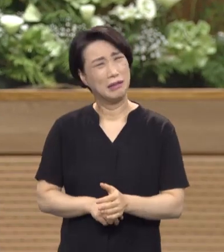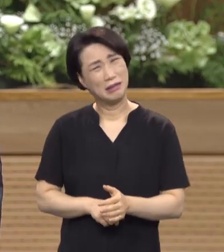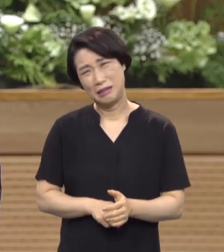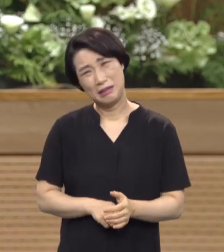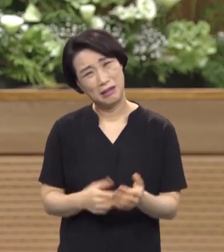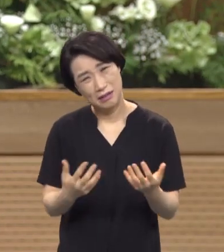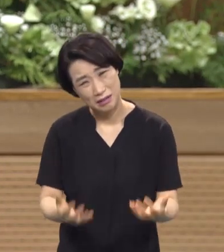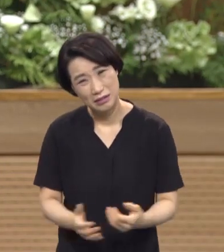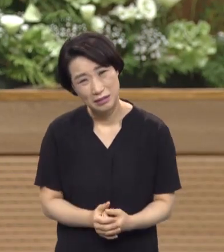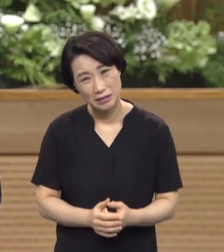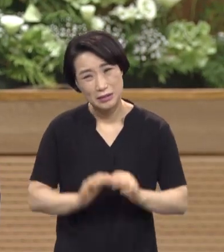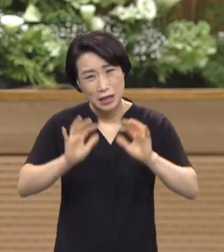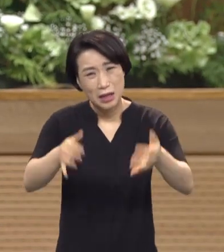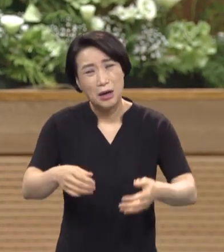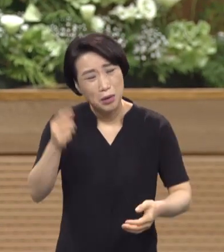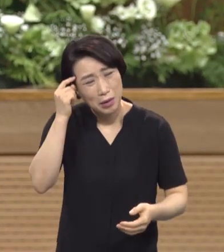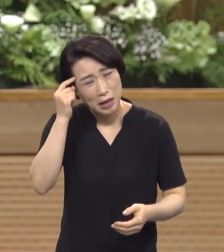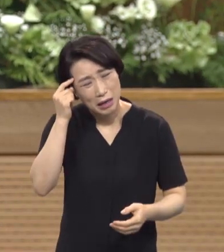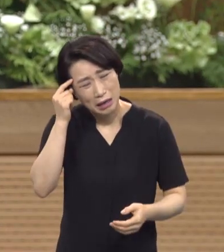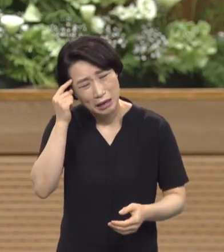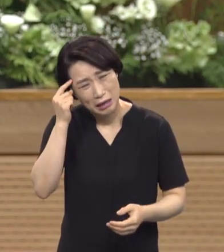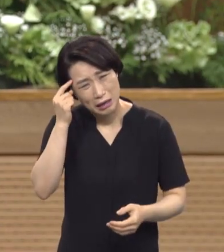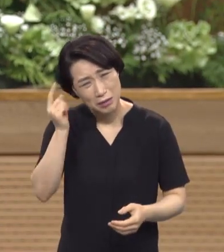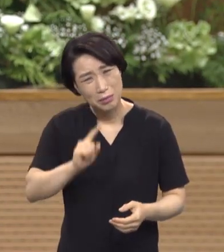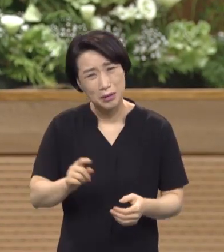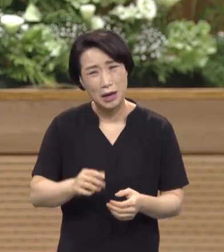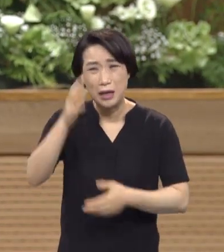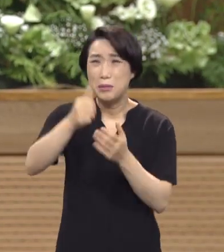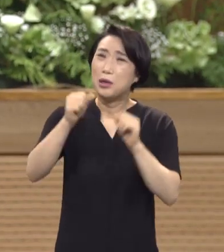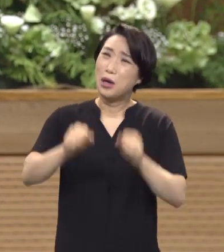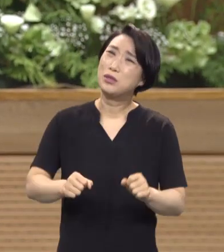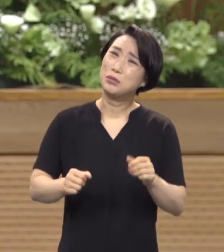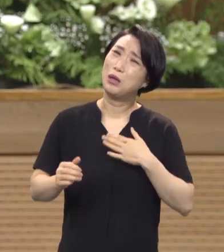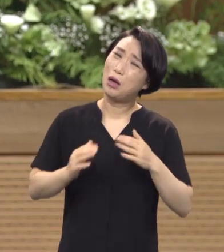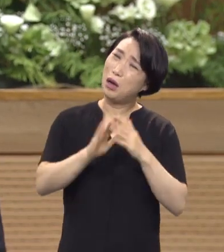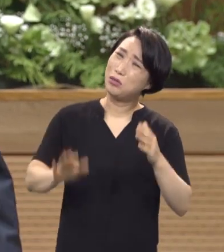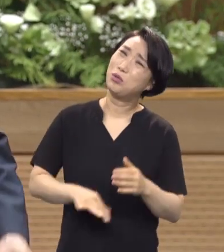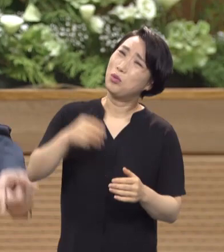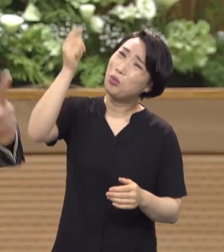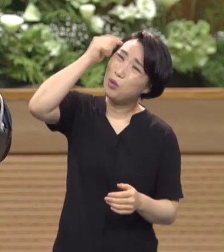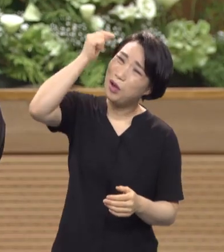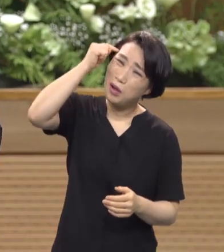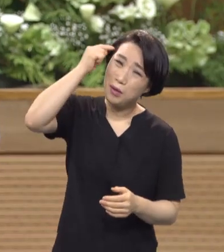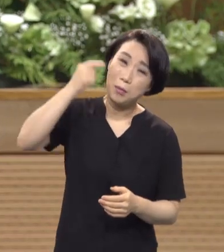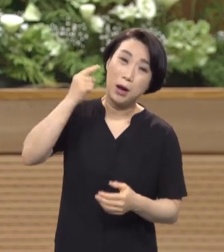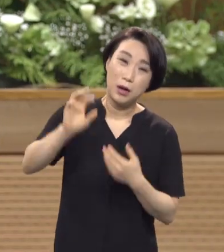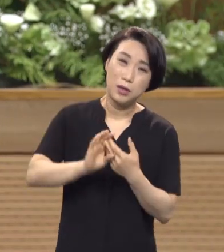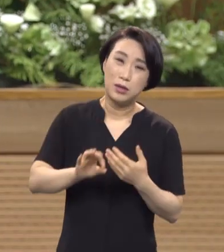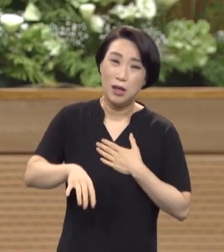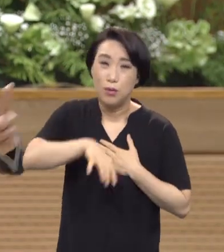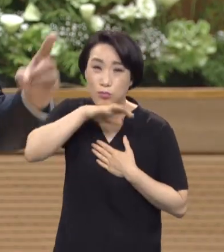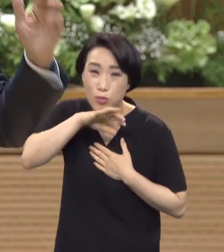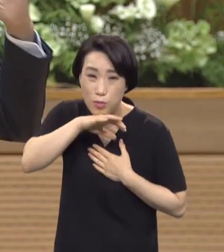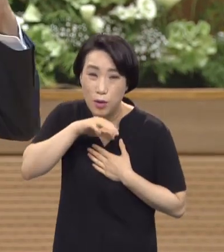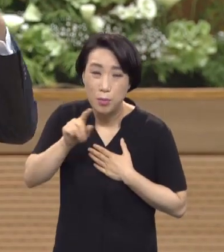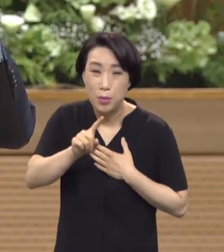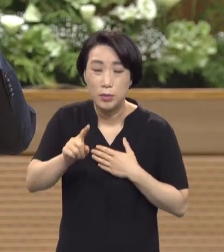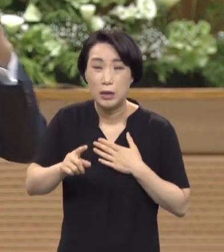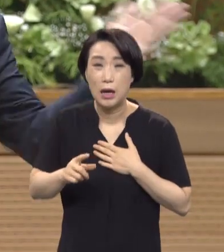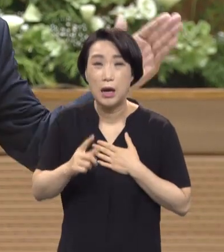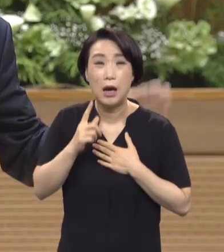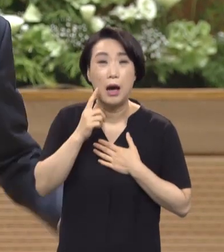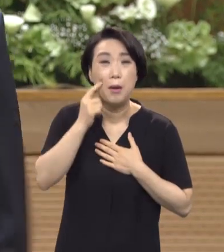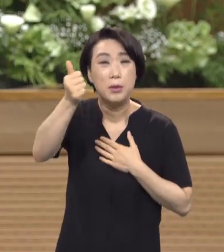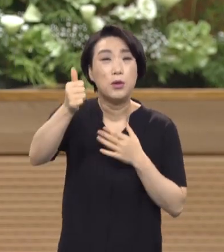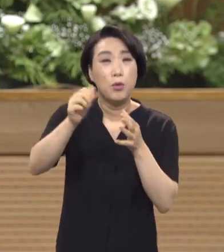예수 믿으면 세상에 이런가? 응? 하나님이 계시면 이럴 수 있나? 만약에 그런 생각을 가지고 내가 아버지